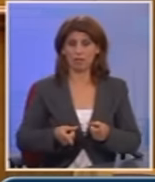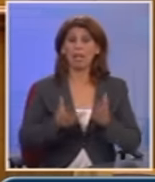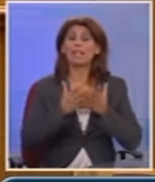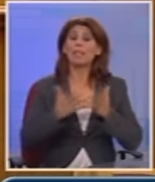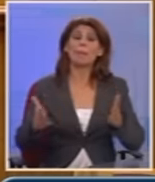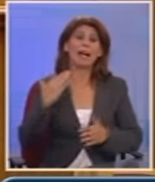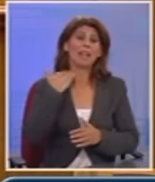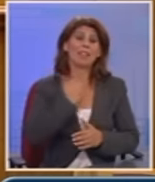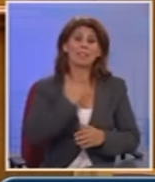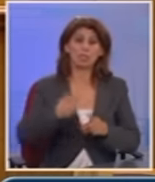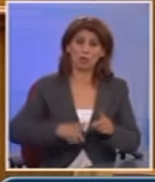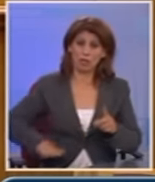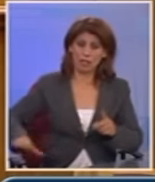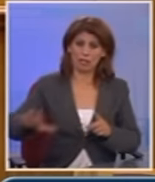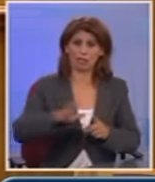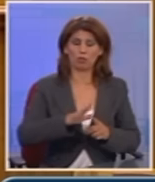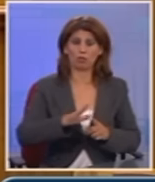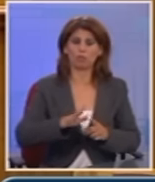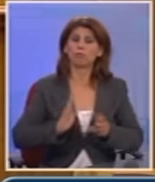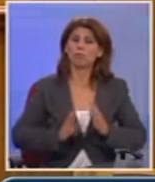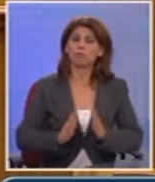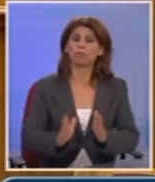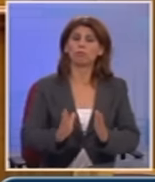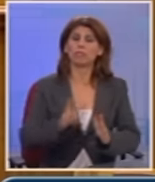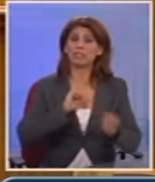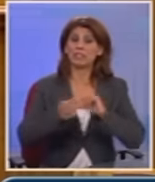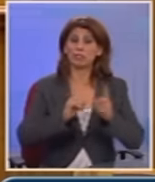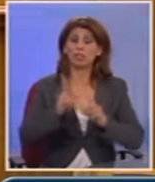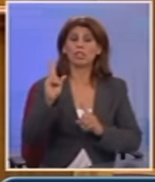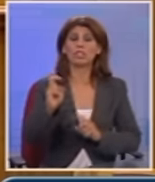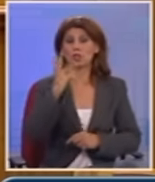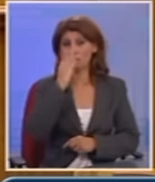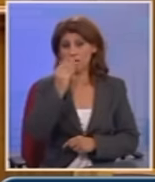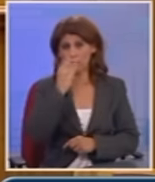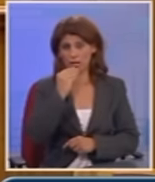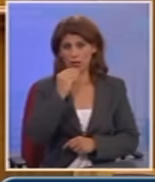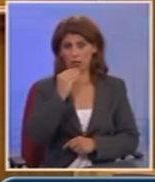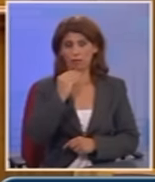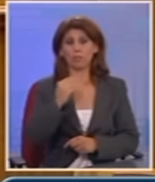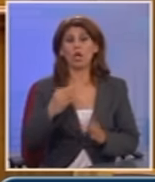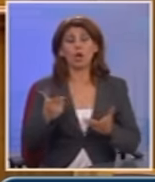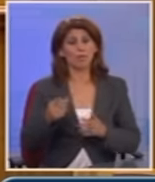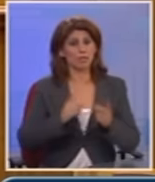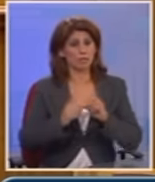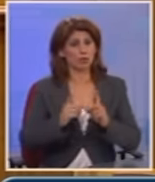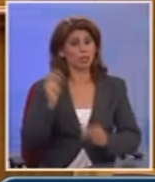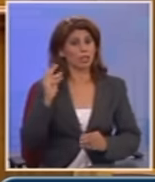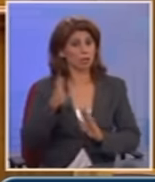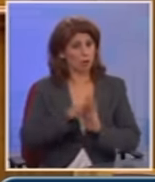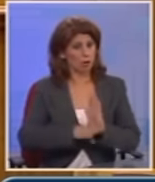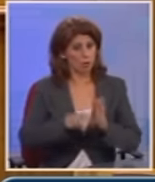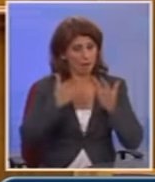μεγάλες θυσίες του ελληνικού λαού, προχωρήσατε στη συμφωνία της 20ης Φεβρουαρίου, όπου και το πρόγραμμά